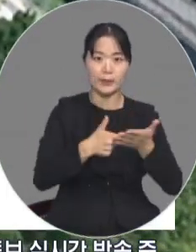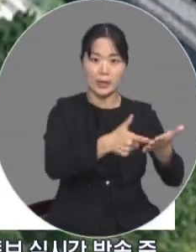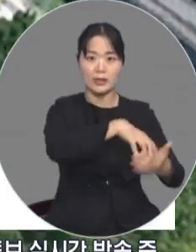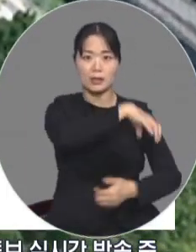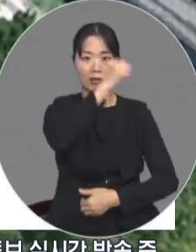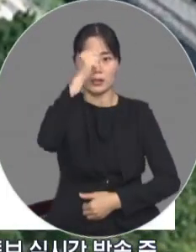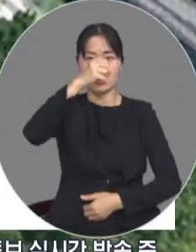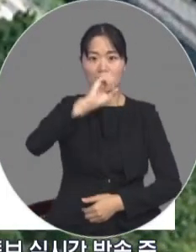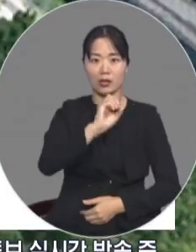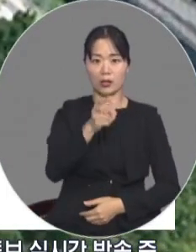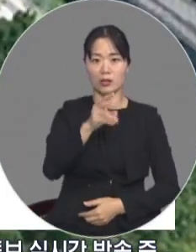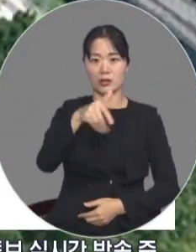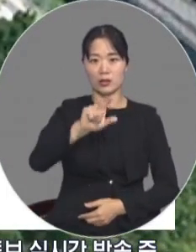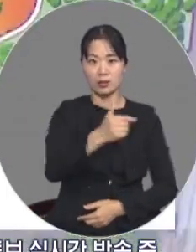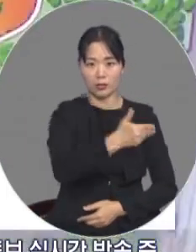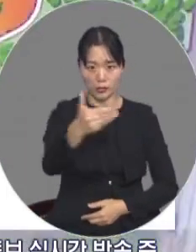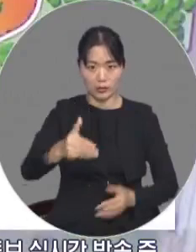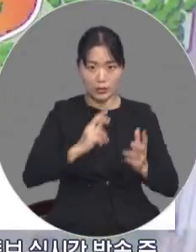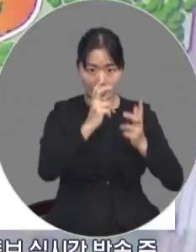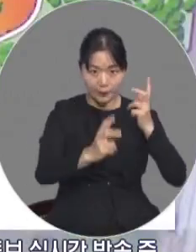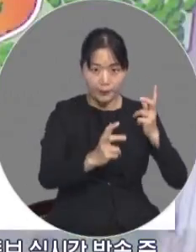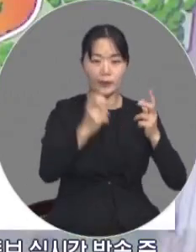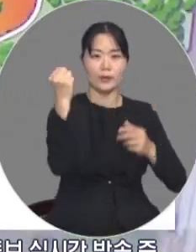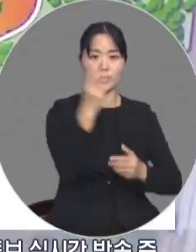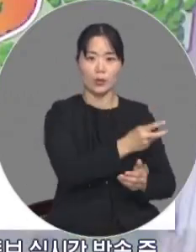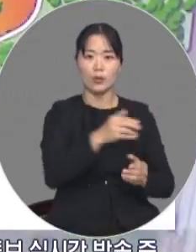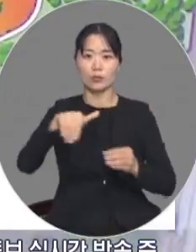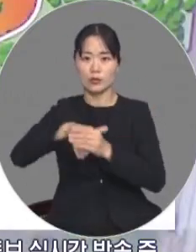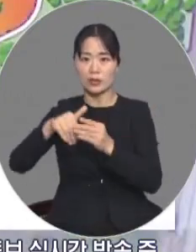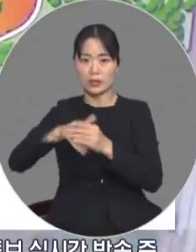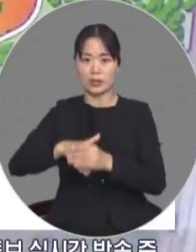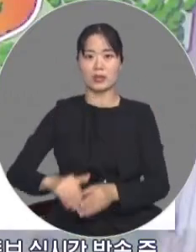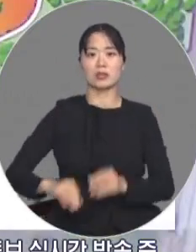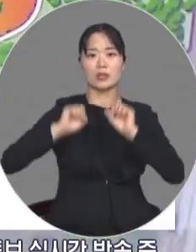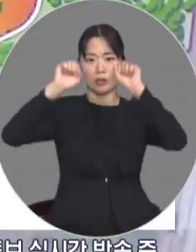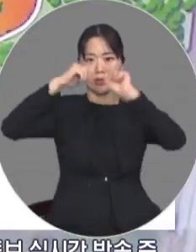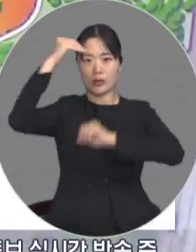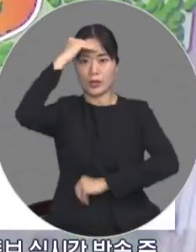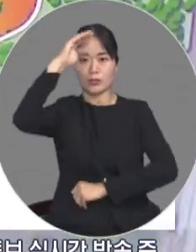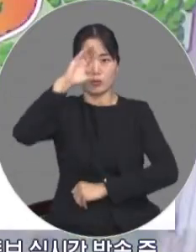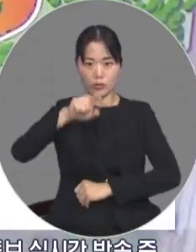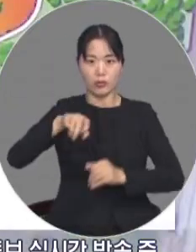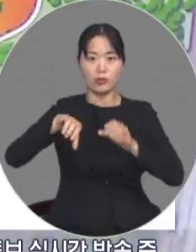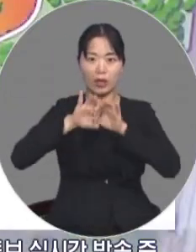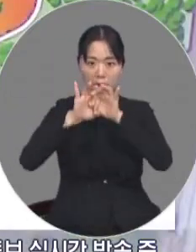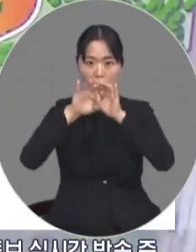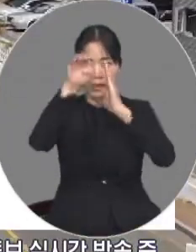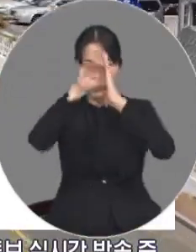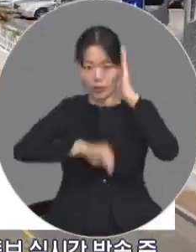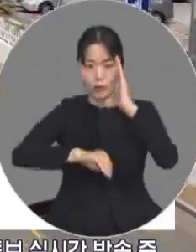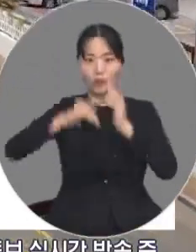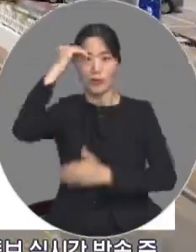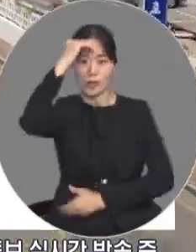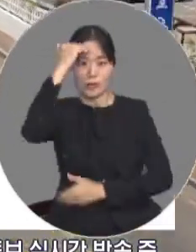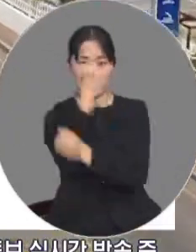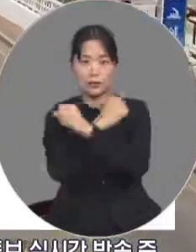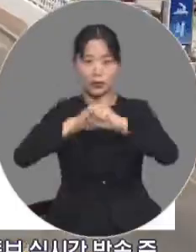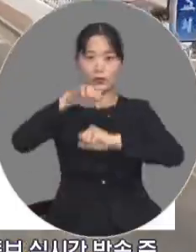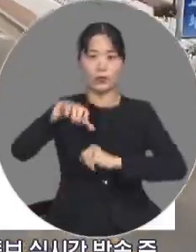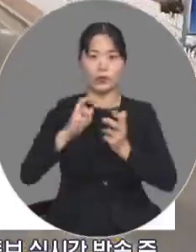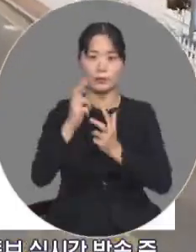지역 맞춤형 통합하천 사업과 문화체육관광부가 추진 중인 남북권 광역관광 개발